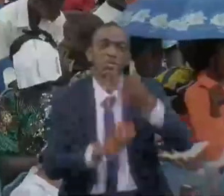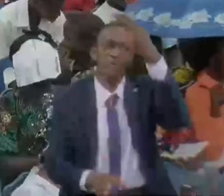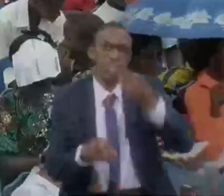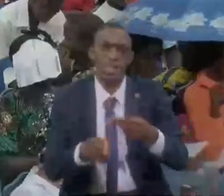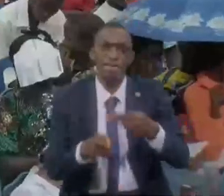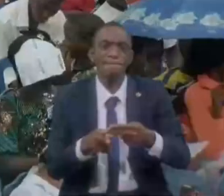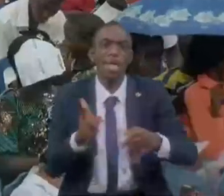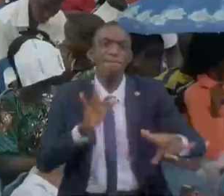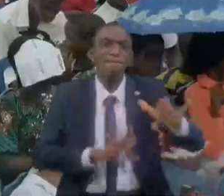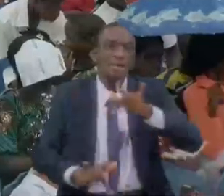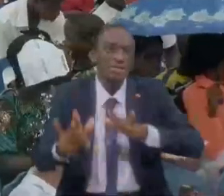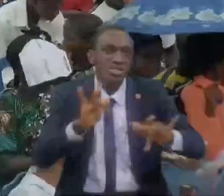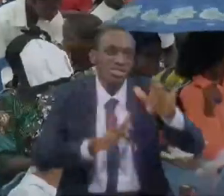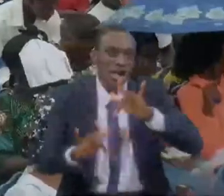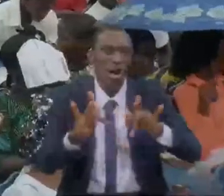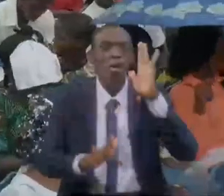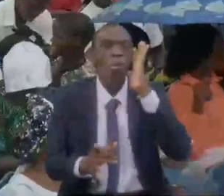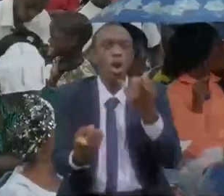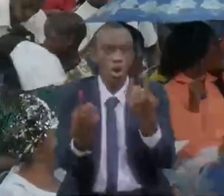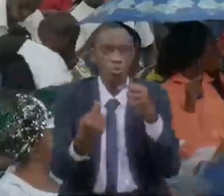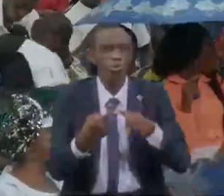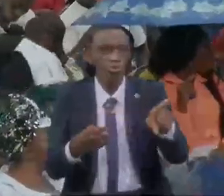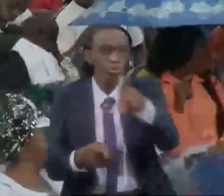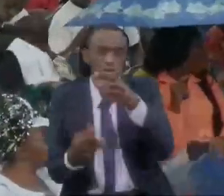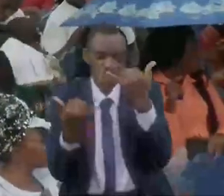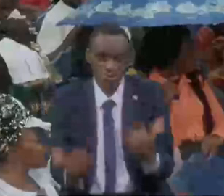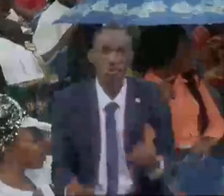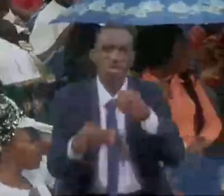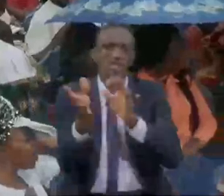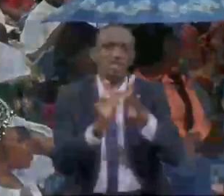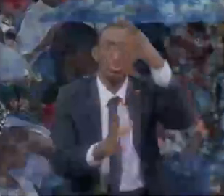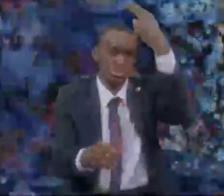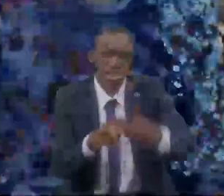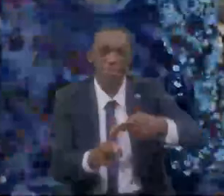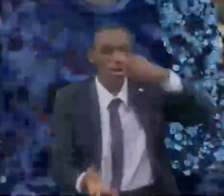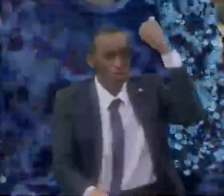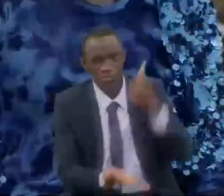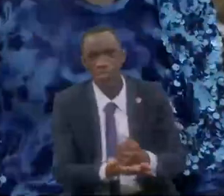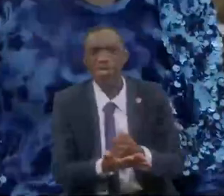La miséricorde te parviendra aujourd'hui au nom de Jésus.